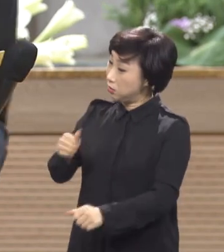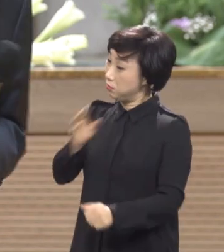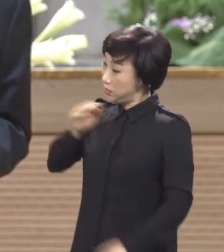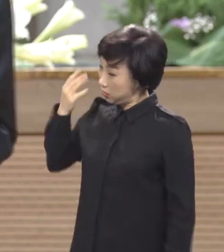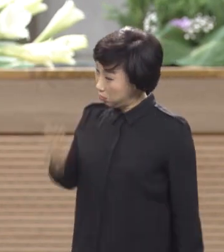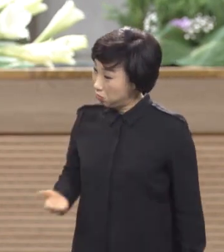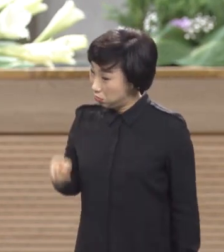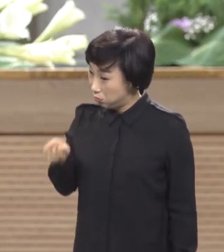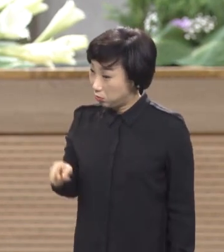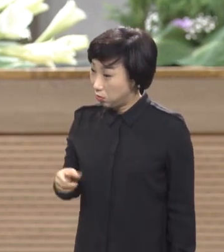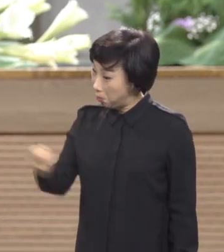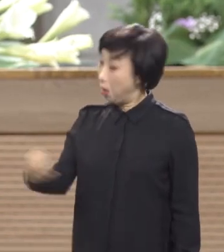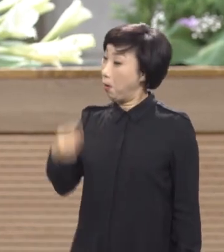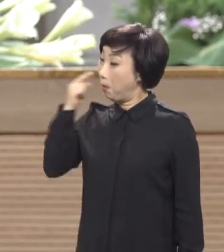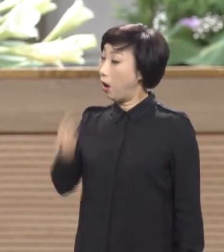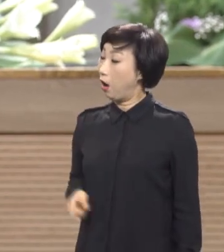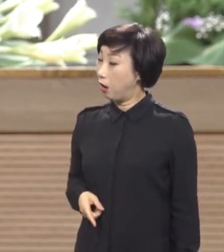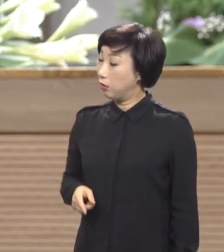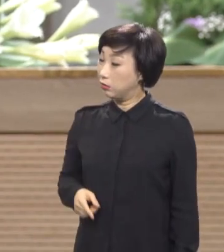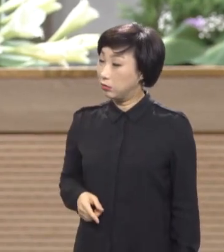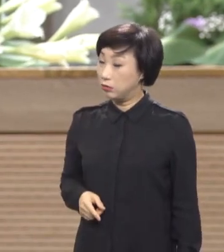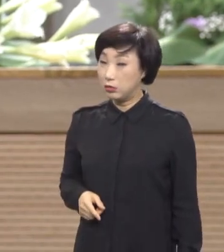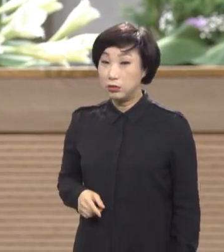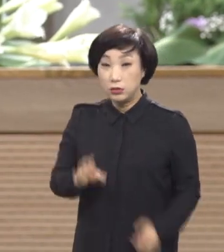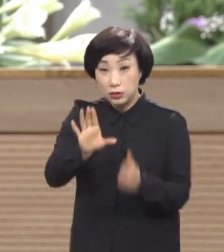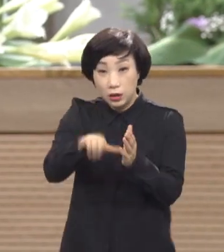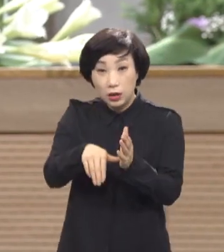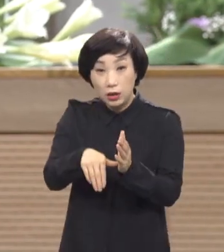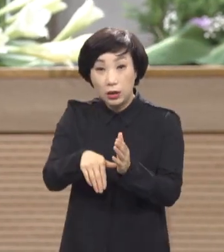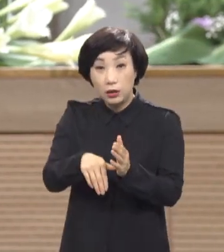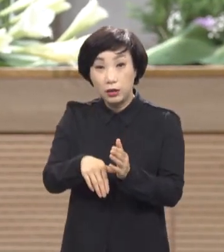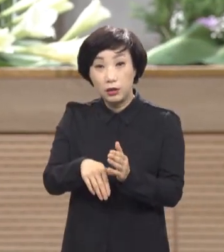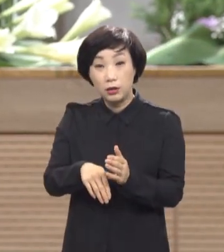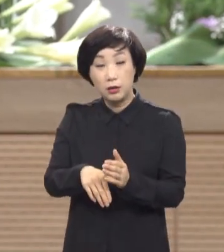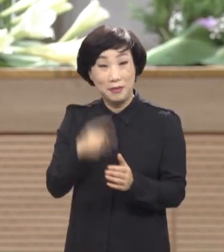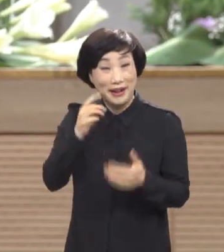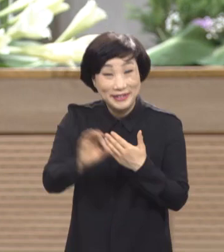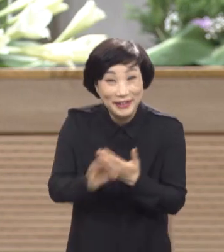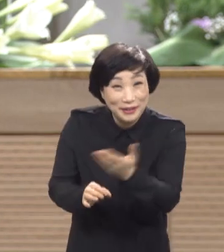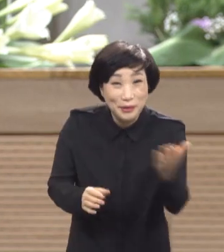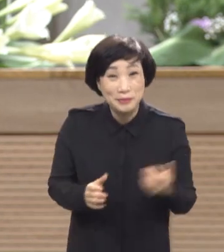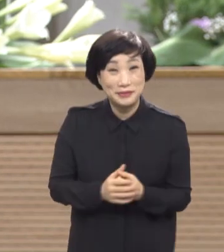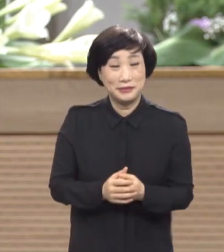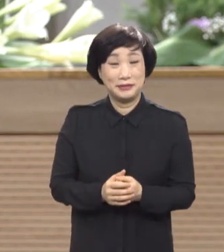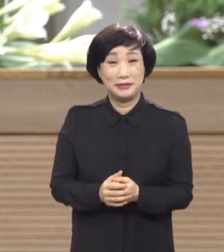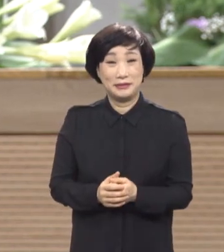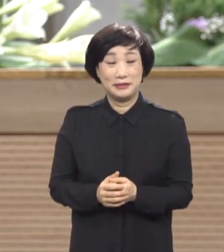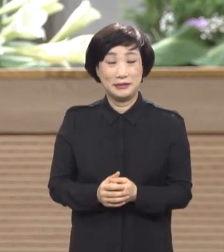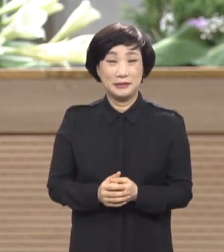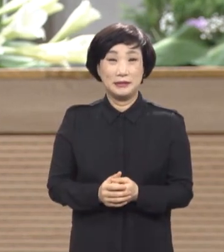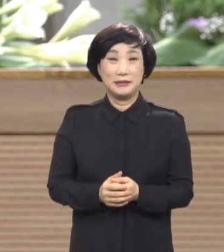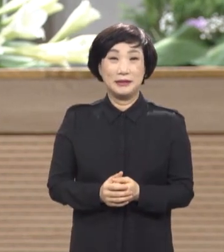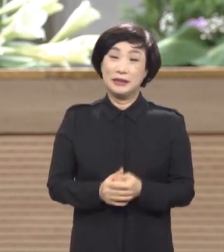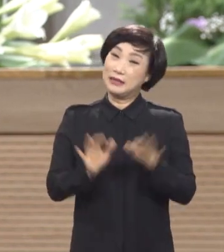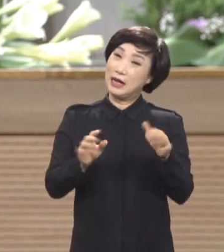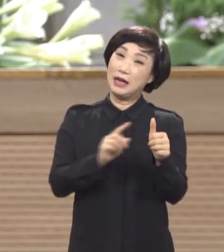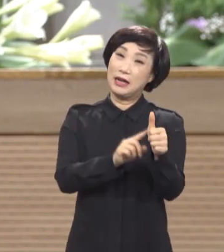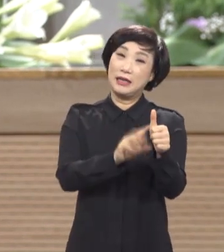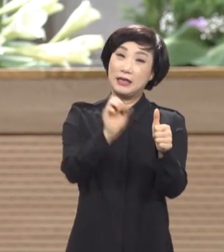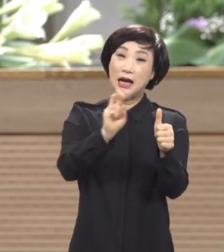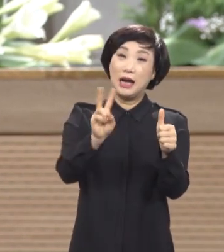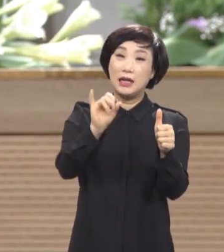말해봐 그때 만약에 야이루라는